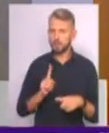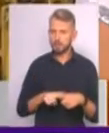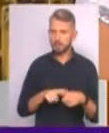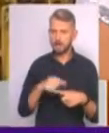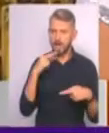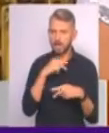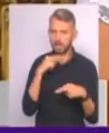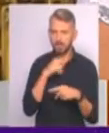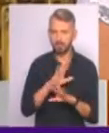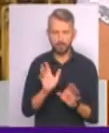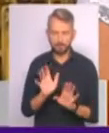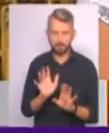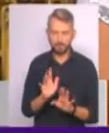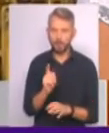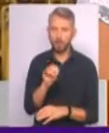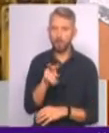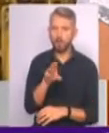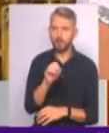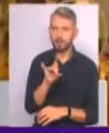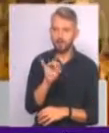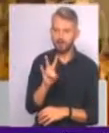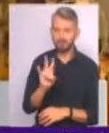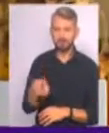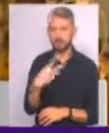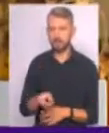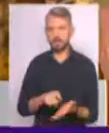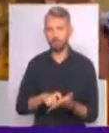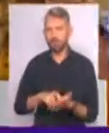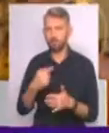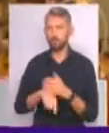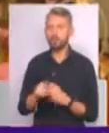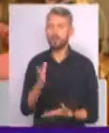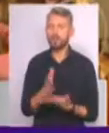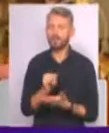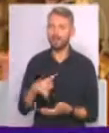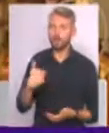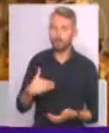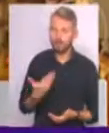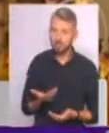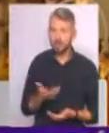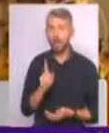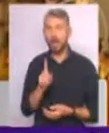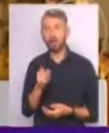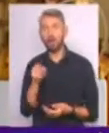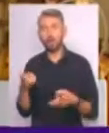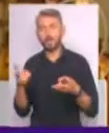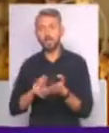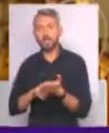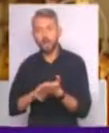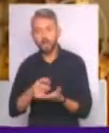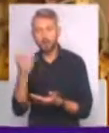ліки, вірніше не так, холестерина не треба боятись, тому що він є і корисний, але конечно, його треба боятись,